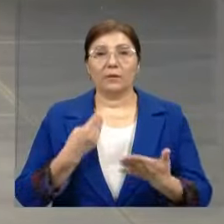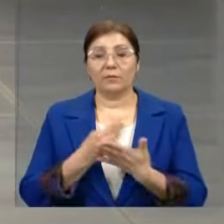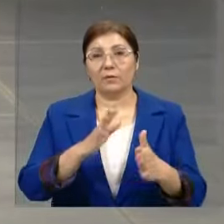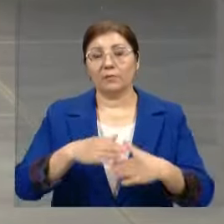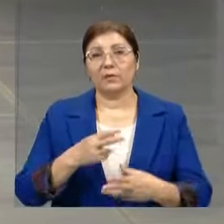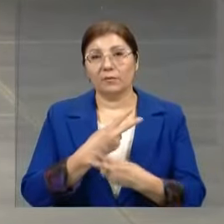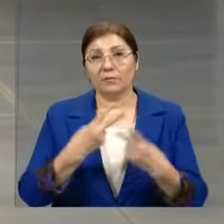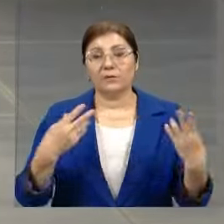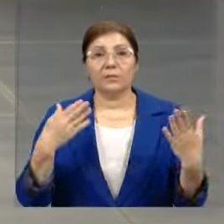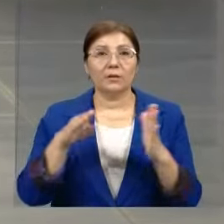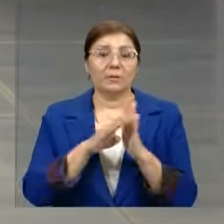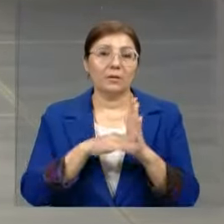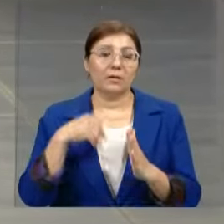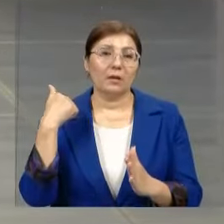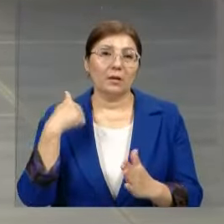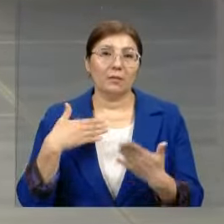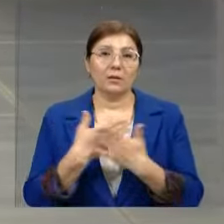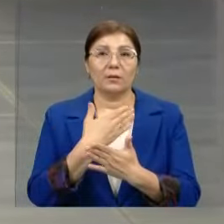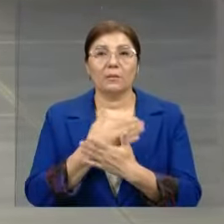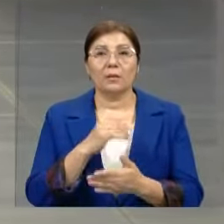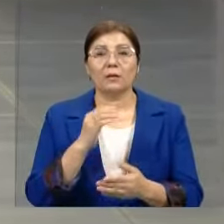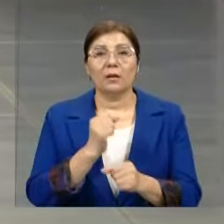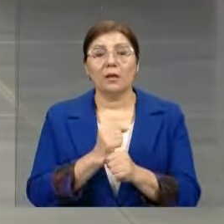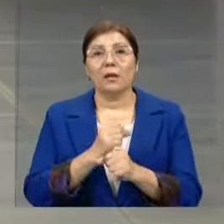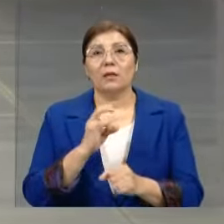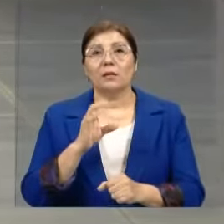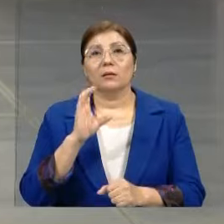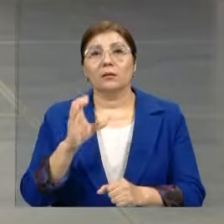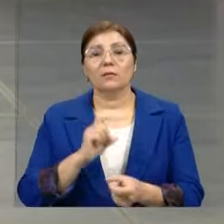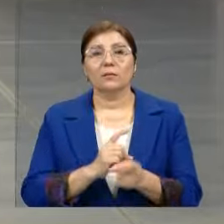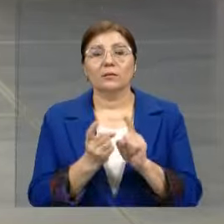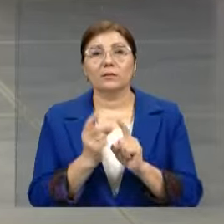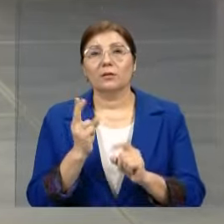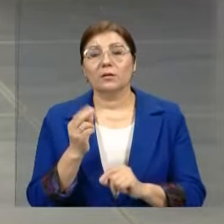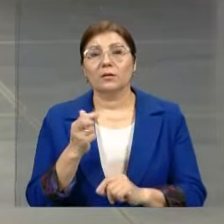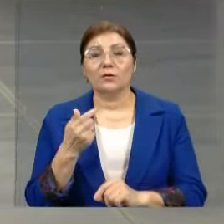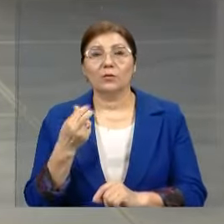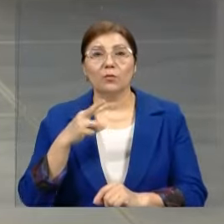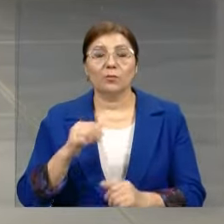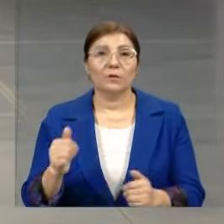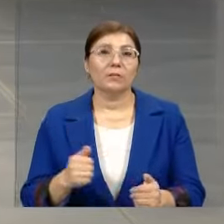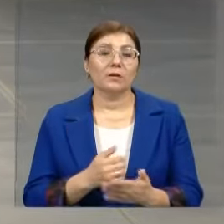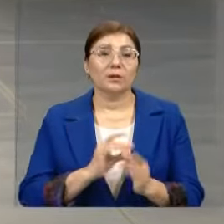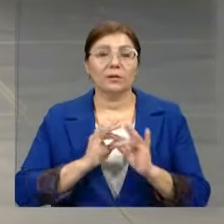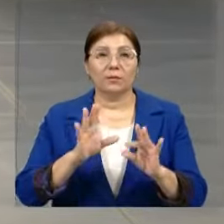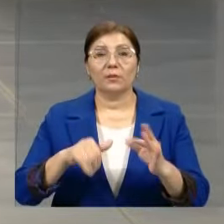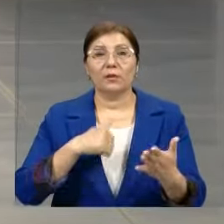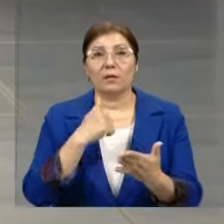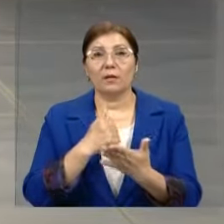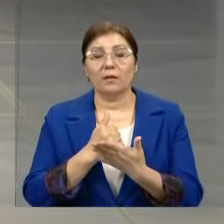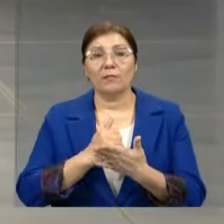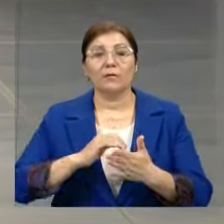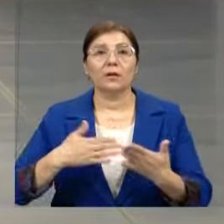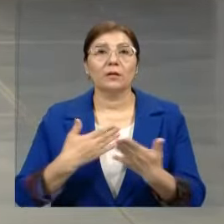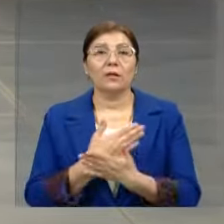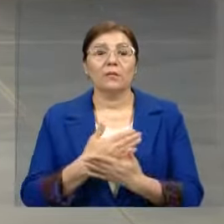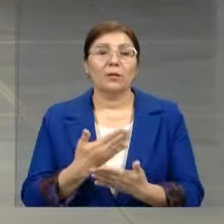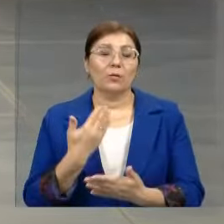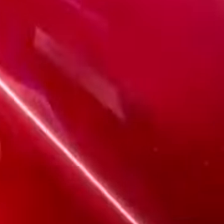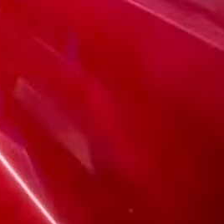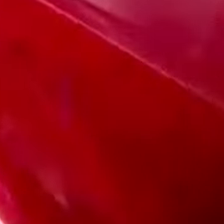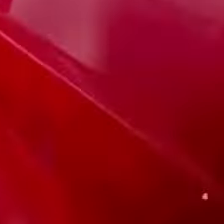Здравствуйте, в эфире программа «Аптат НС». С вами Николай Сырбов, судоперевод Кинжигуль Мажиковой. И в ближайшее время расскажем вам о главных событиях уходящей